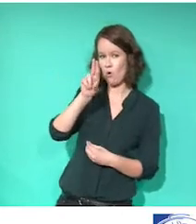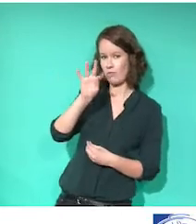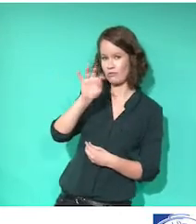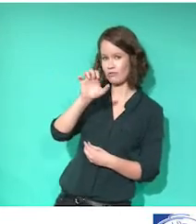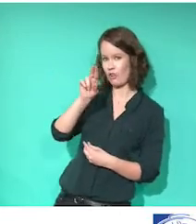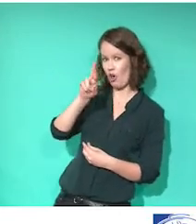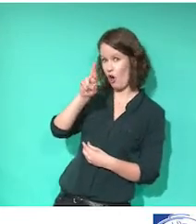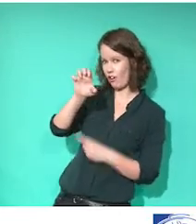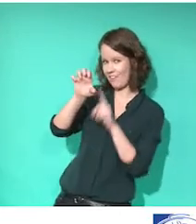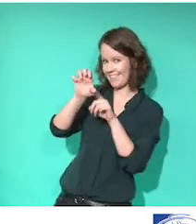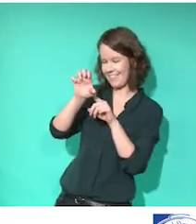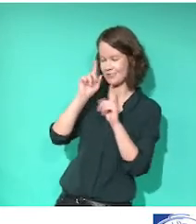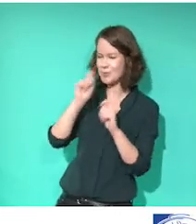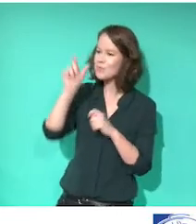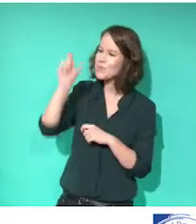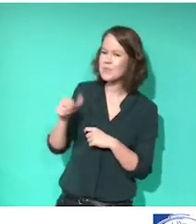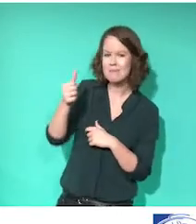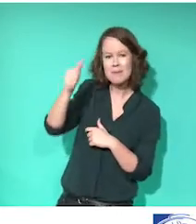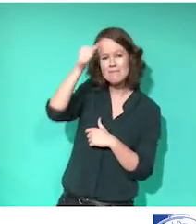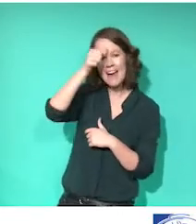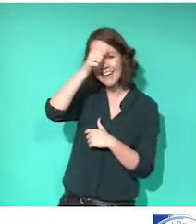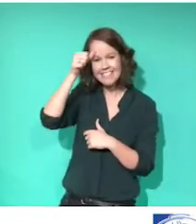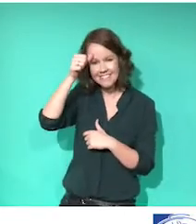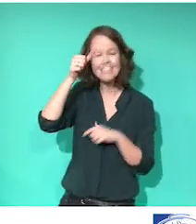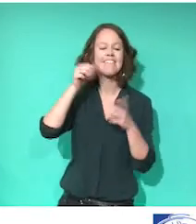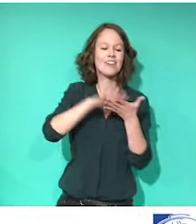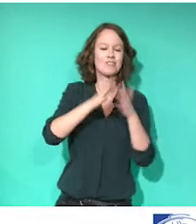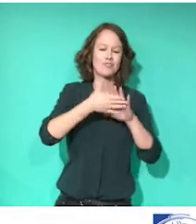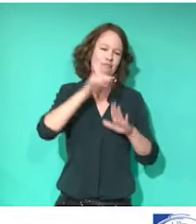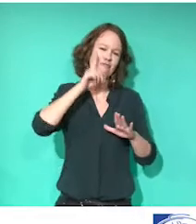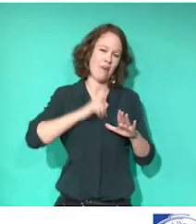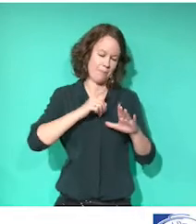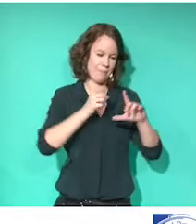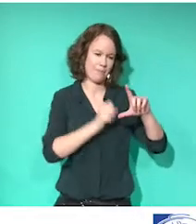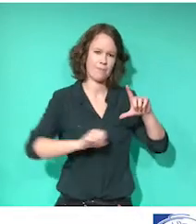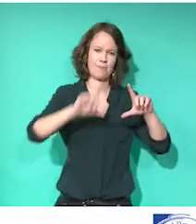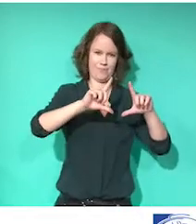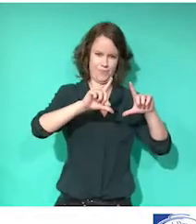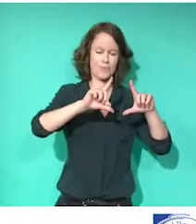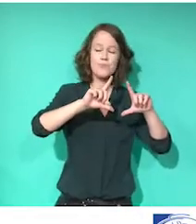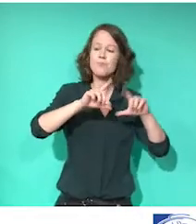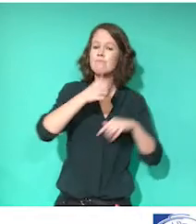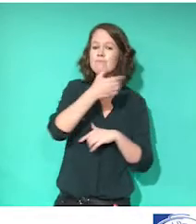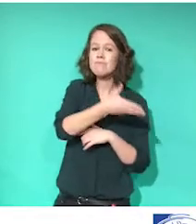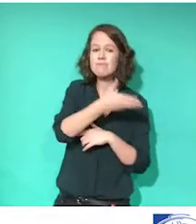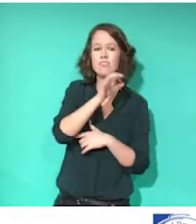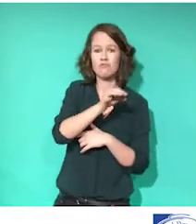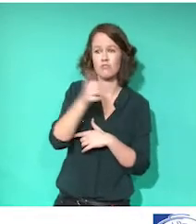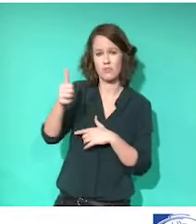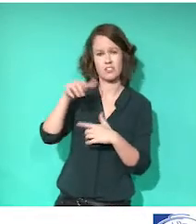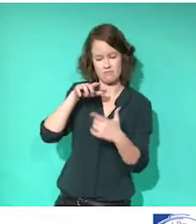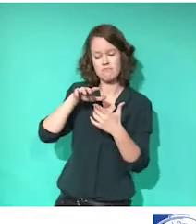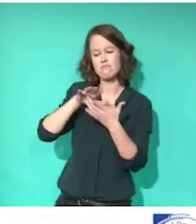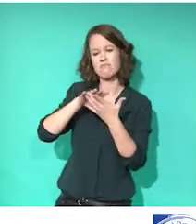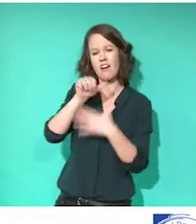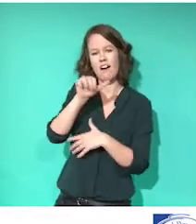C'est un autre débat. Marraine de l'association Femmes pour le dire, Femmes pour agir. Elle est aussi membre de l'AFA, actrice et acteur de France